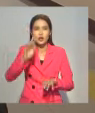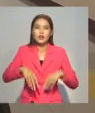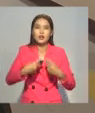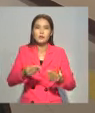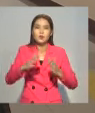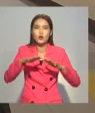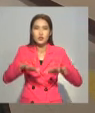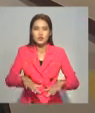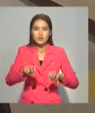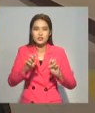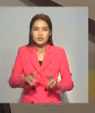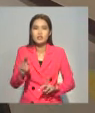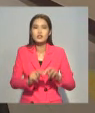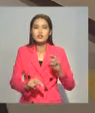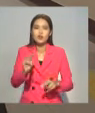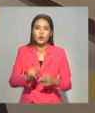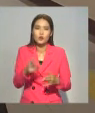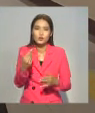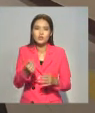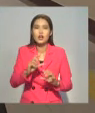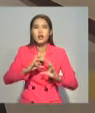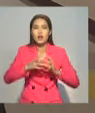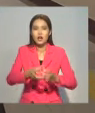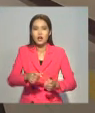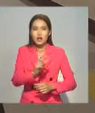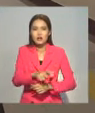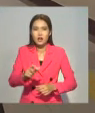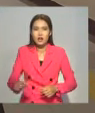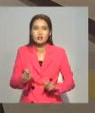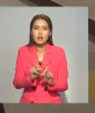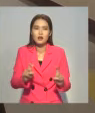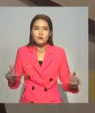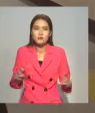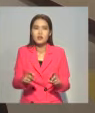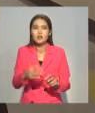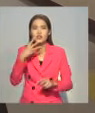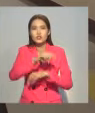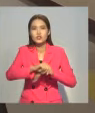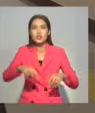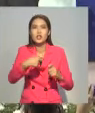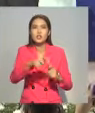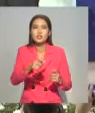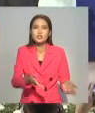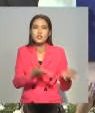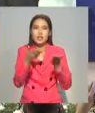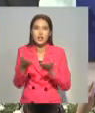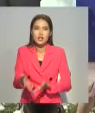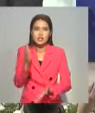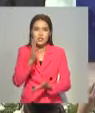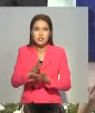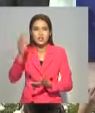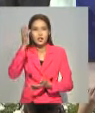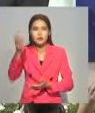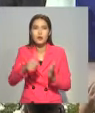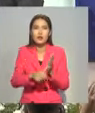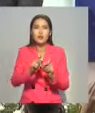салуға, сондай-ақ халықаралық бір мектепті жоспарлап отырмыз, сол шетелдік инвестордың есебінен. Өңір бойынша 6